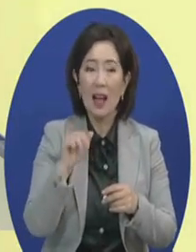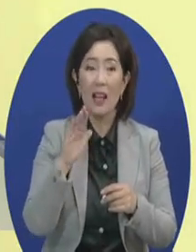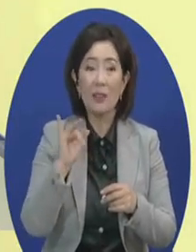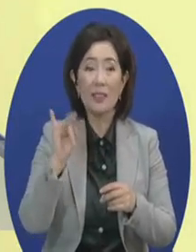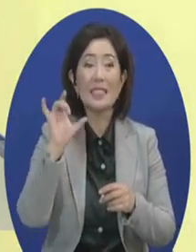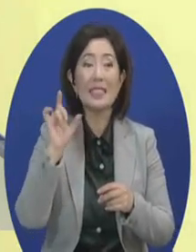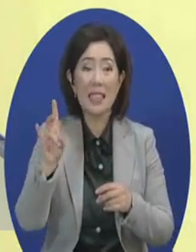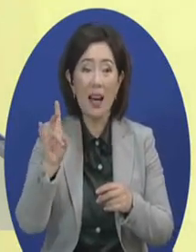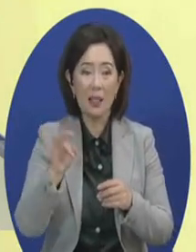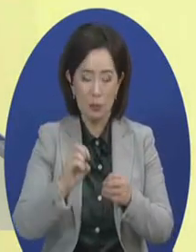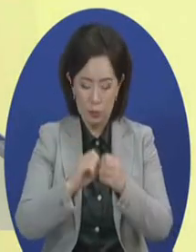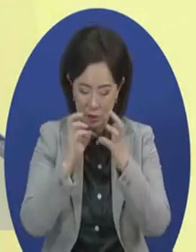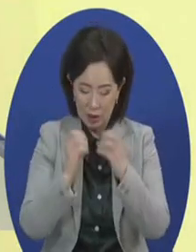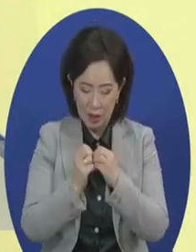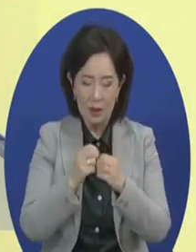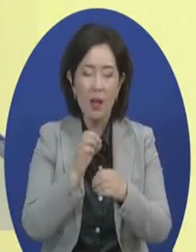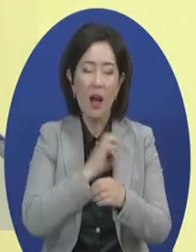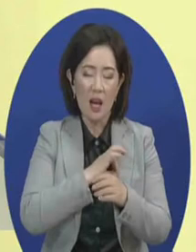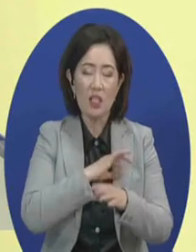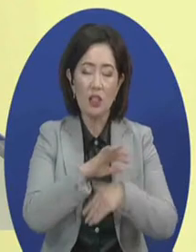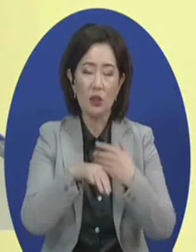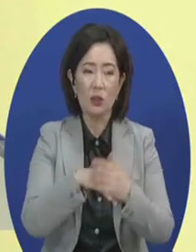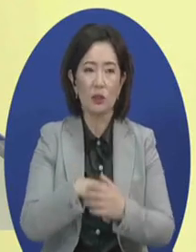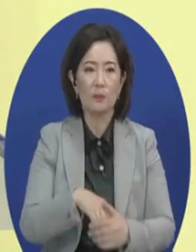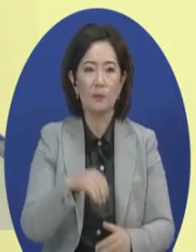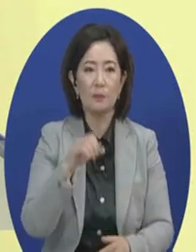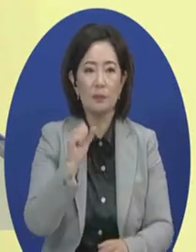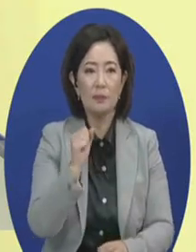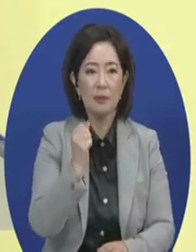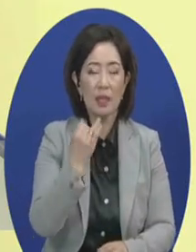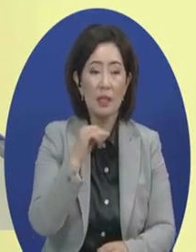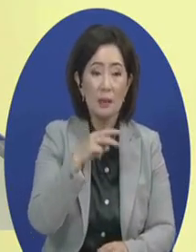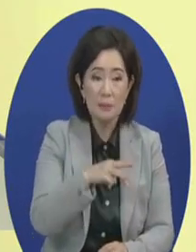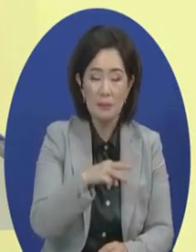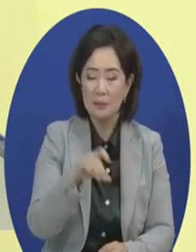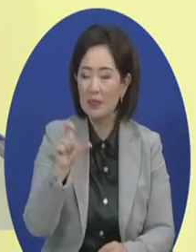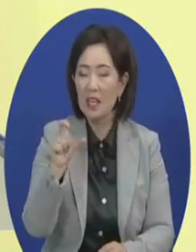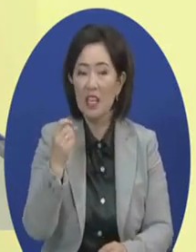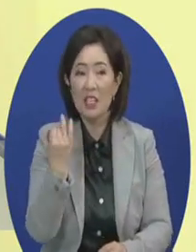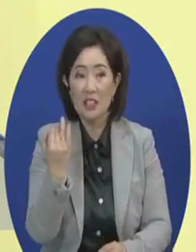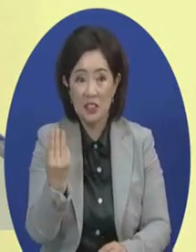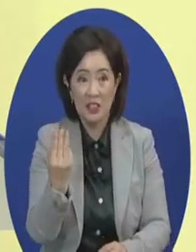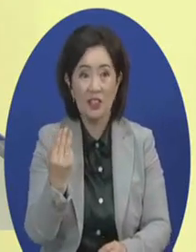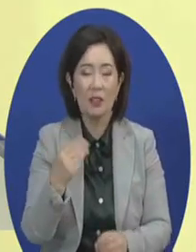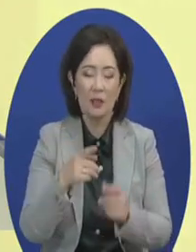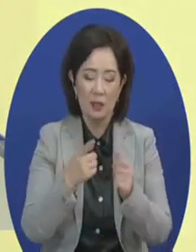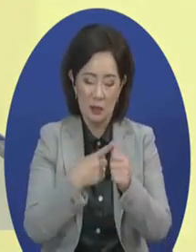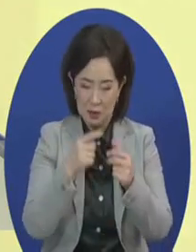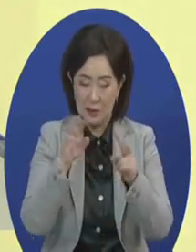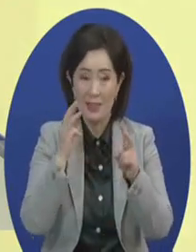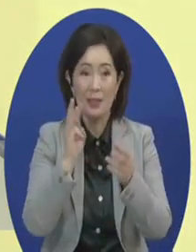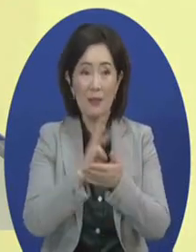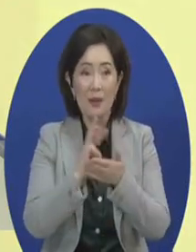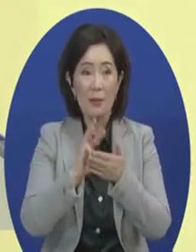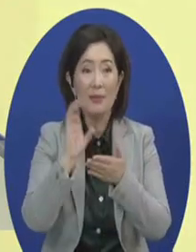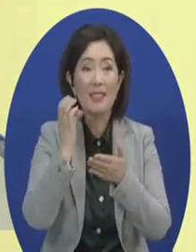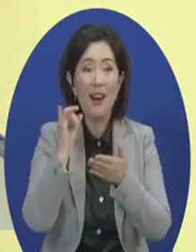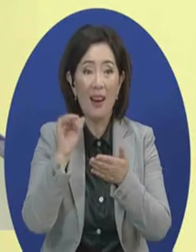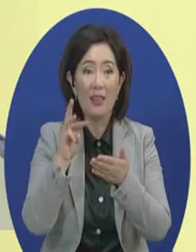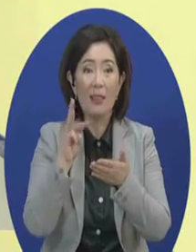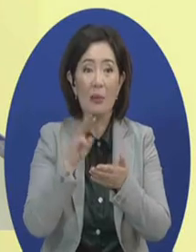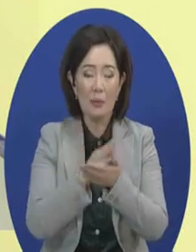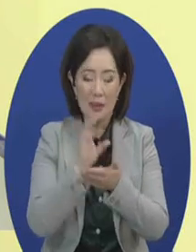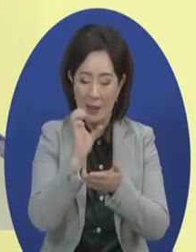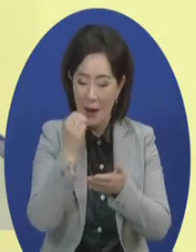шинээр бүрдүүлж ашиглалтанд оруулсан айтэм ээш гэсэн ийм сайтыг бас оруулсан учраас эндээс бас даалгаврууда татаж